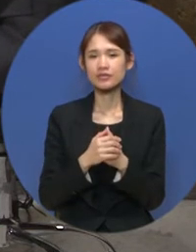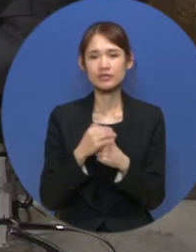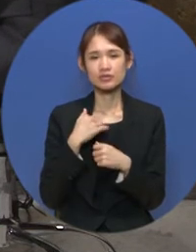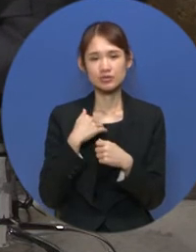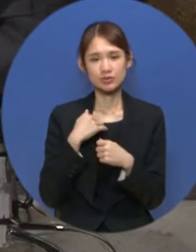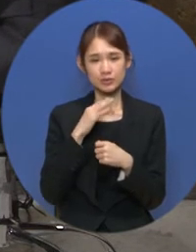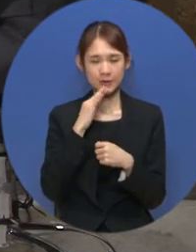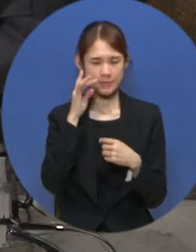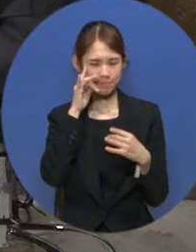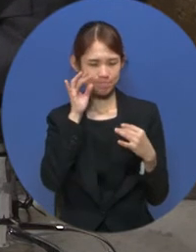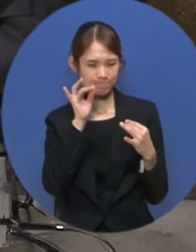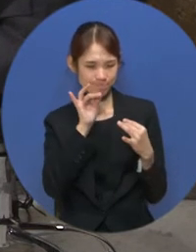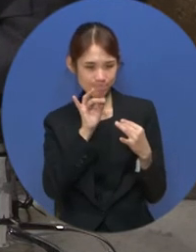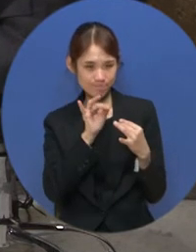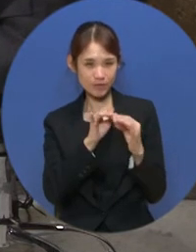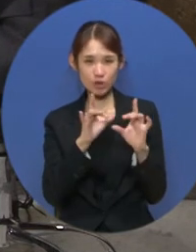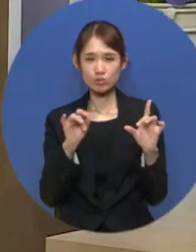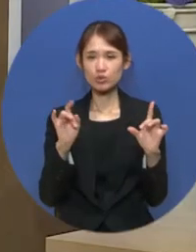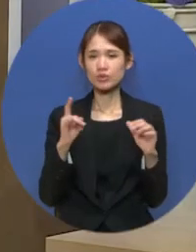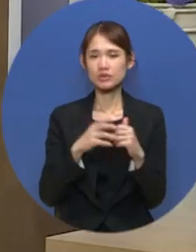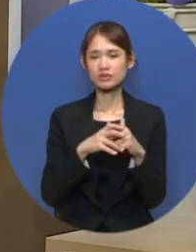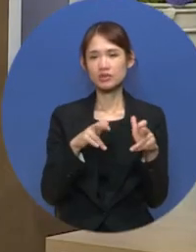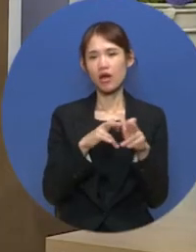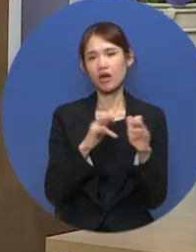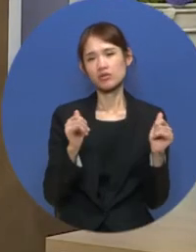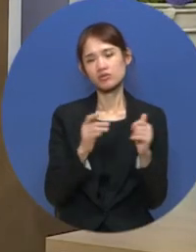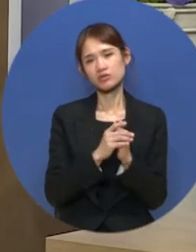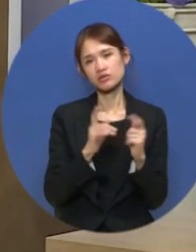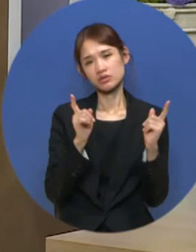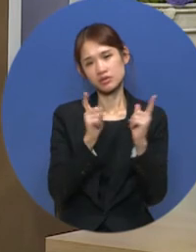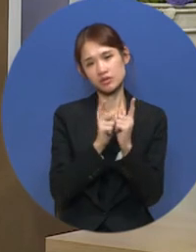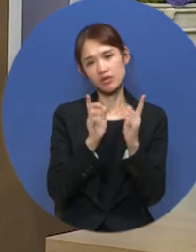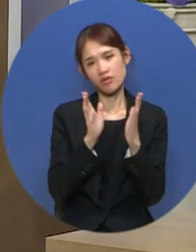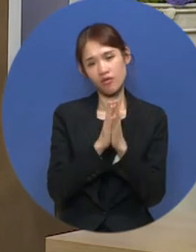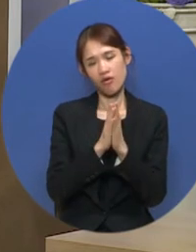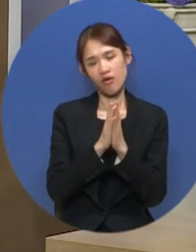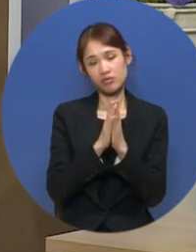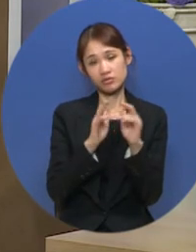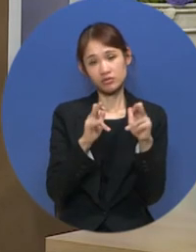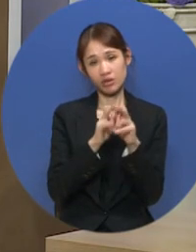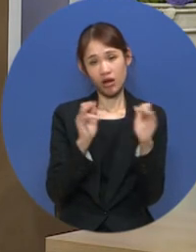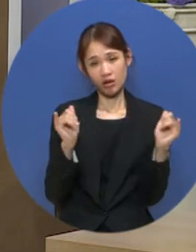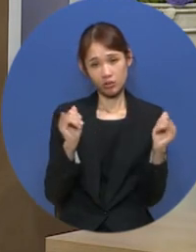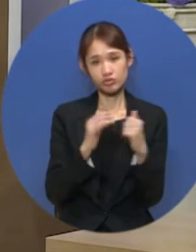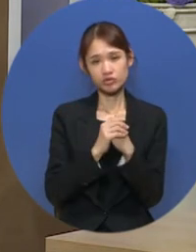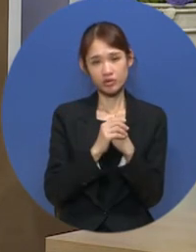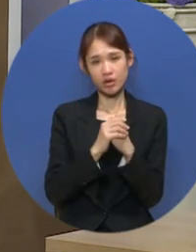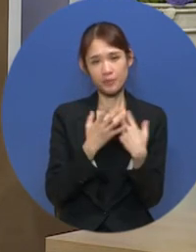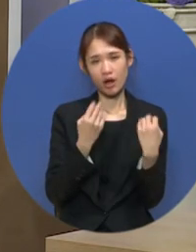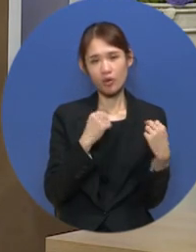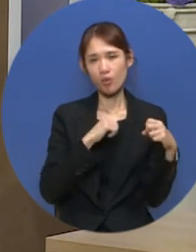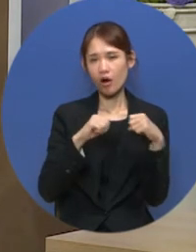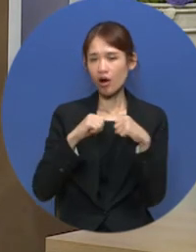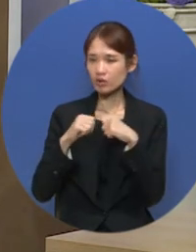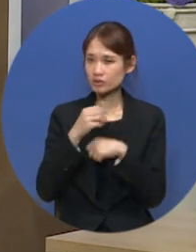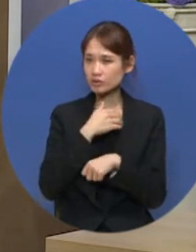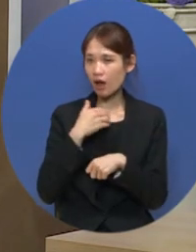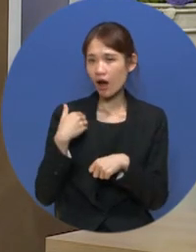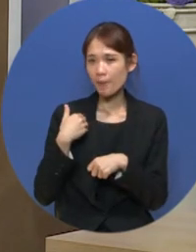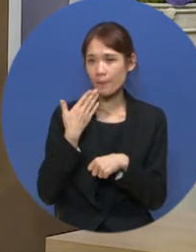저도 정말 공감하는 부분이 이제 장애인 분들, 그 당사자 분들께서도 많은 활동을 좀 자신감